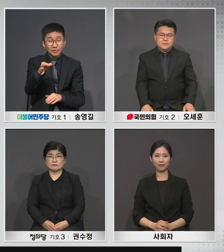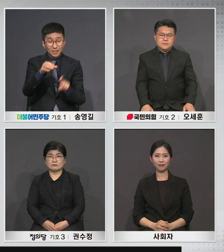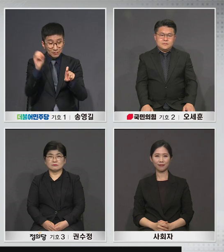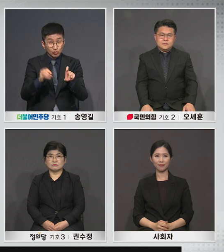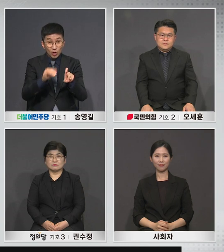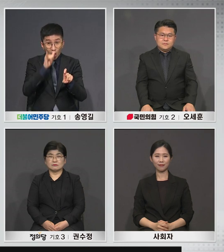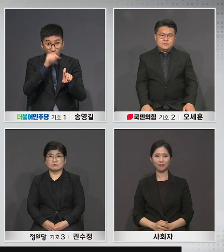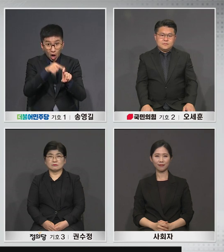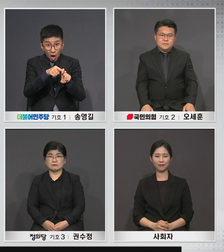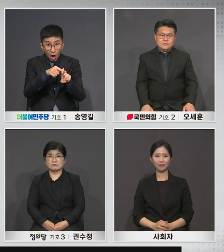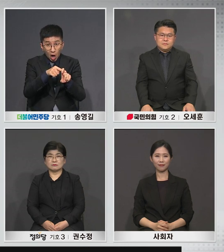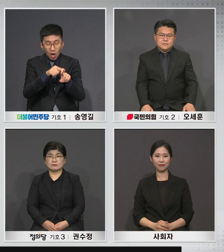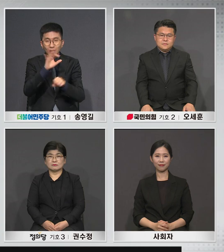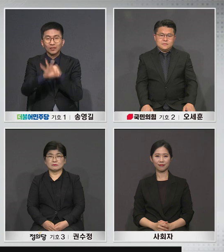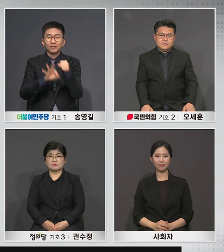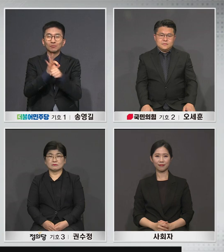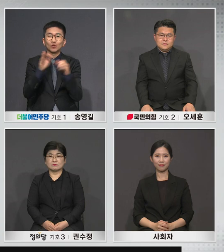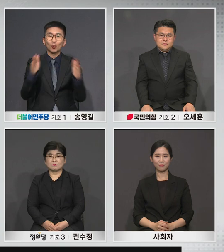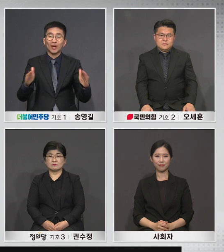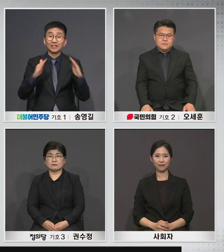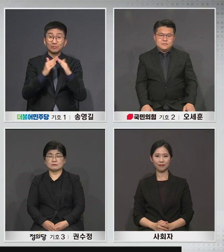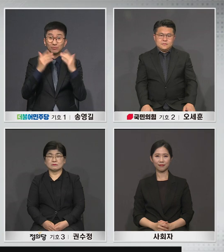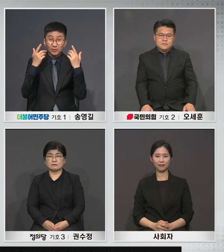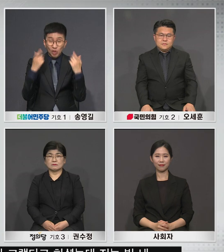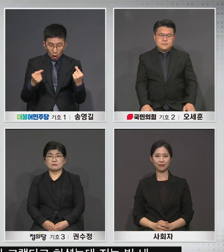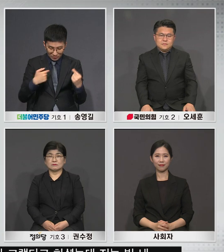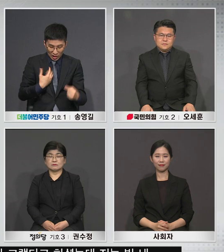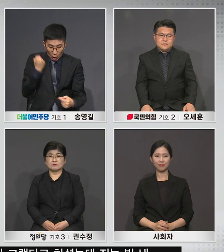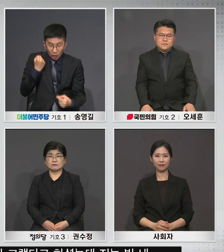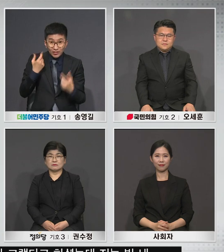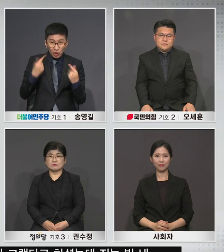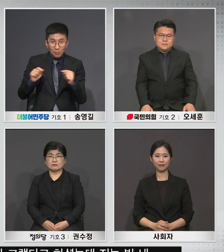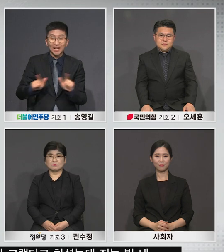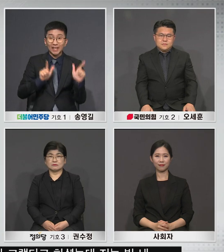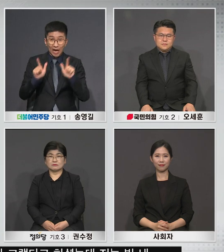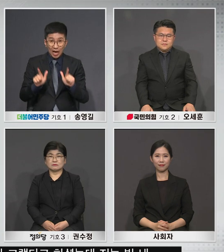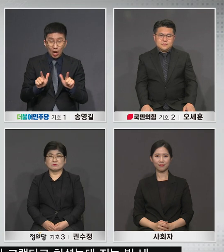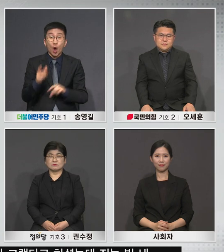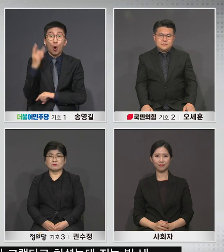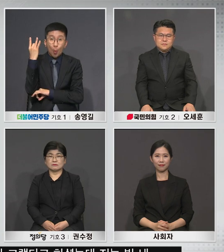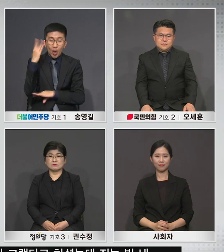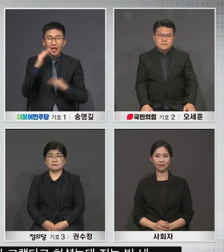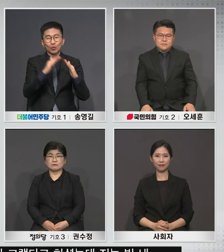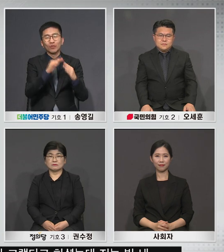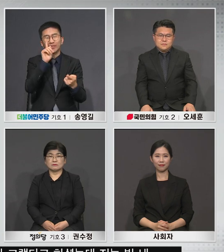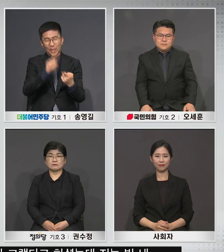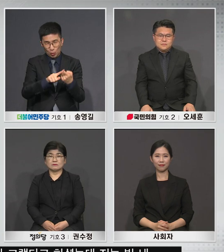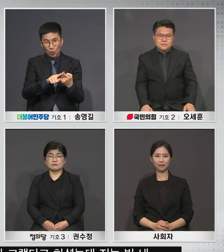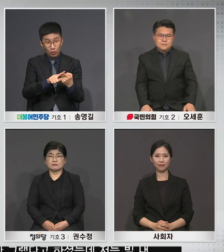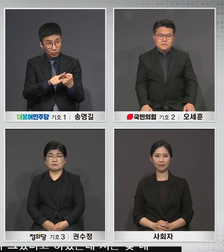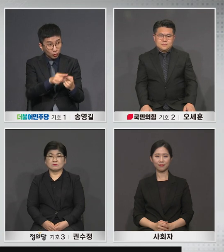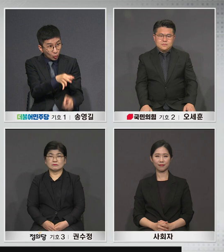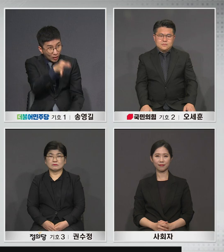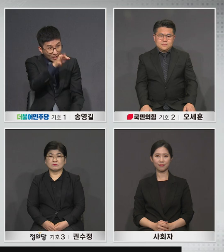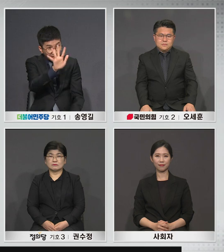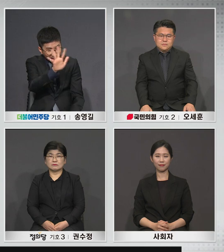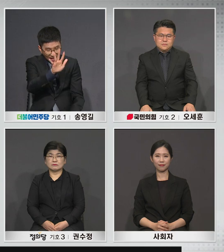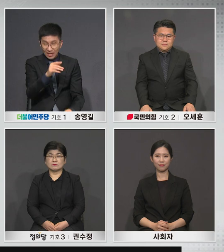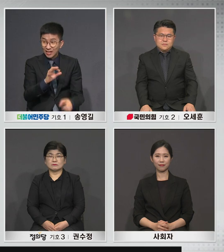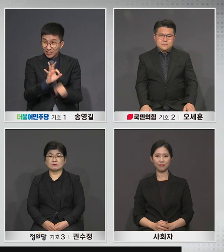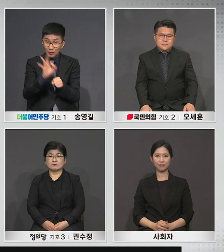10년 동안 자기 집처럼 살다가 최초의 분양가게로 살 수 있는 기회를 준다는 것이고요. 그간 모릅시다.